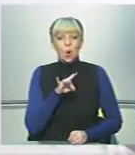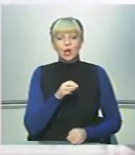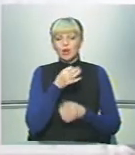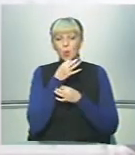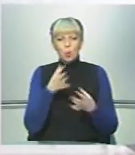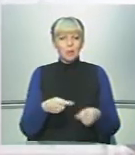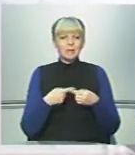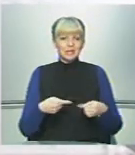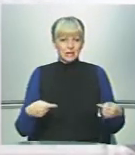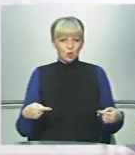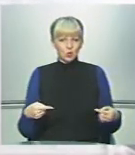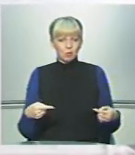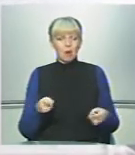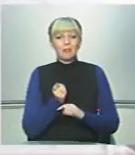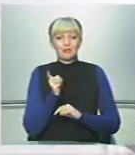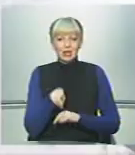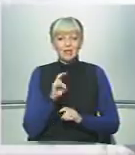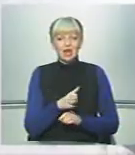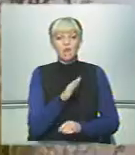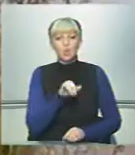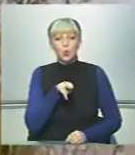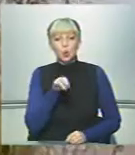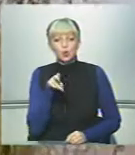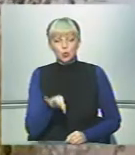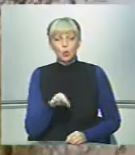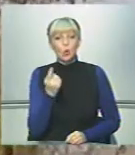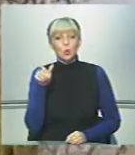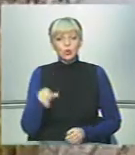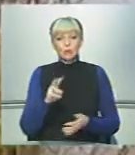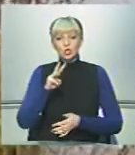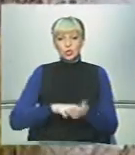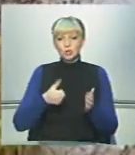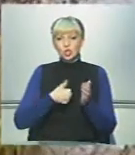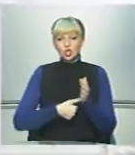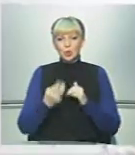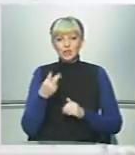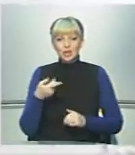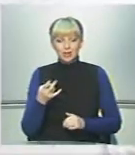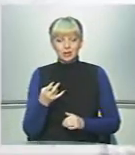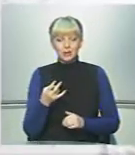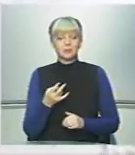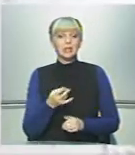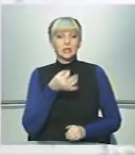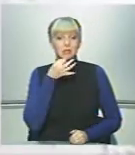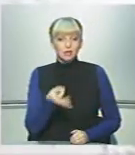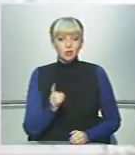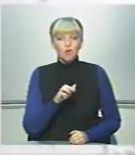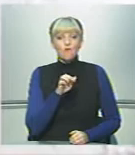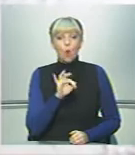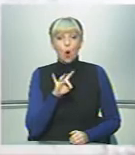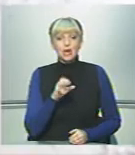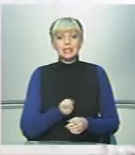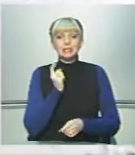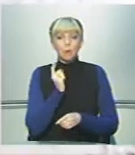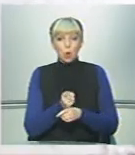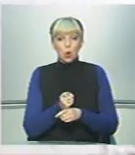любими засобами, навіть на вудочку. За одну особину штраф 602 гривні. До речі, зазначу, що форель